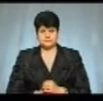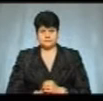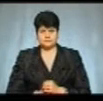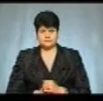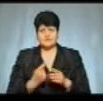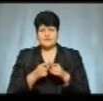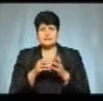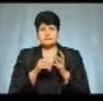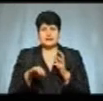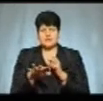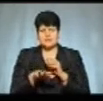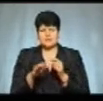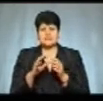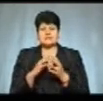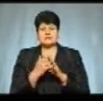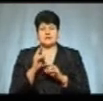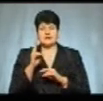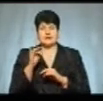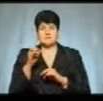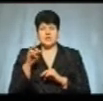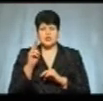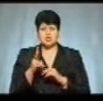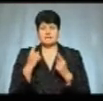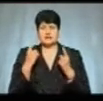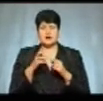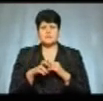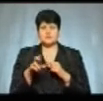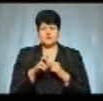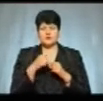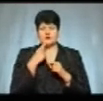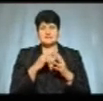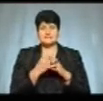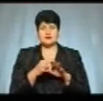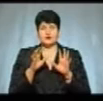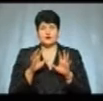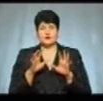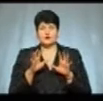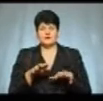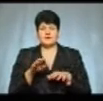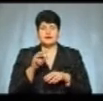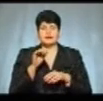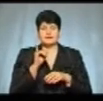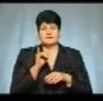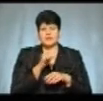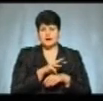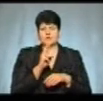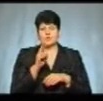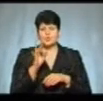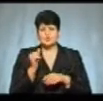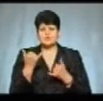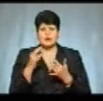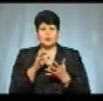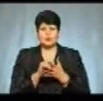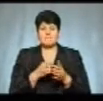Це земельна ділянка між селами Кип'ячка та Велика Березовиця. За словами селищного голови Іллі Михайла Костюка, зараз її орендує